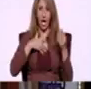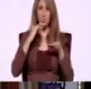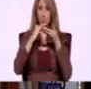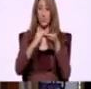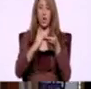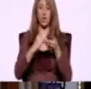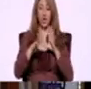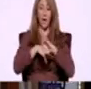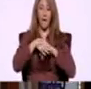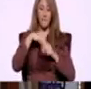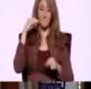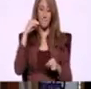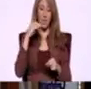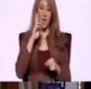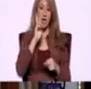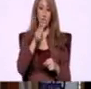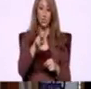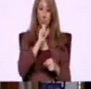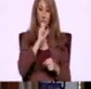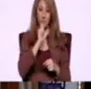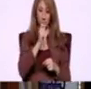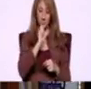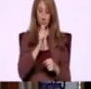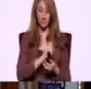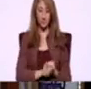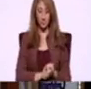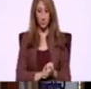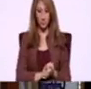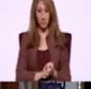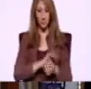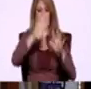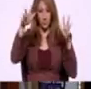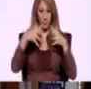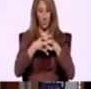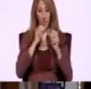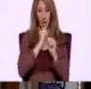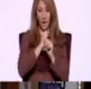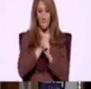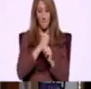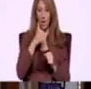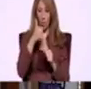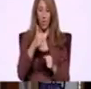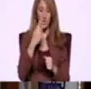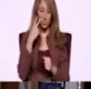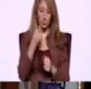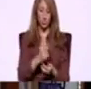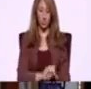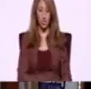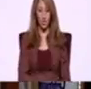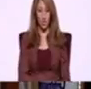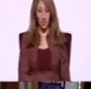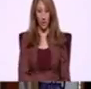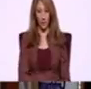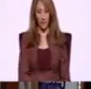هنعملها، هعرض تقرير بسيط جدا عن شركائنا في عمل الخير السنة دي في واحد من الناس. تعالوا